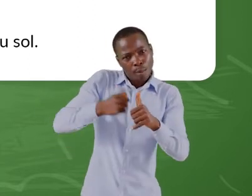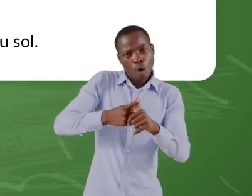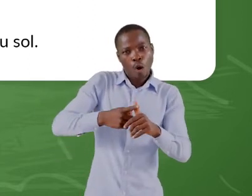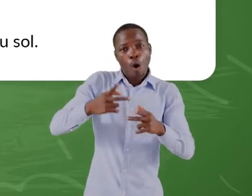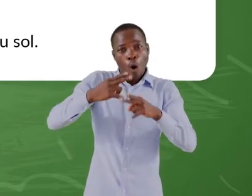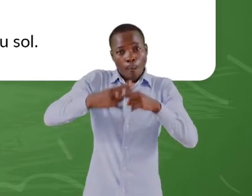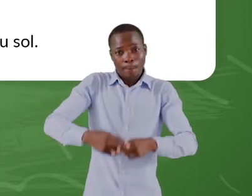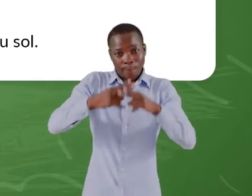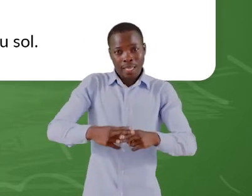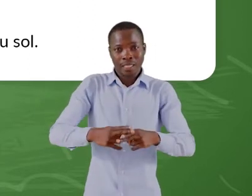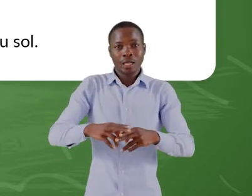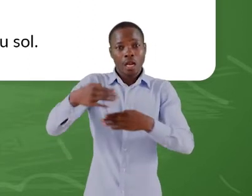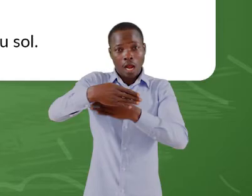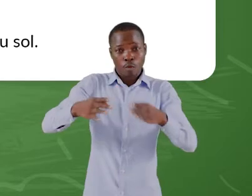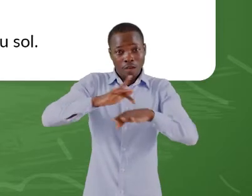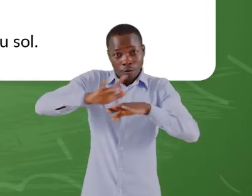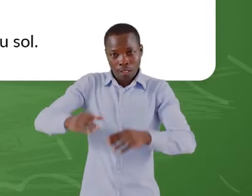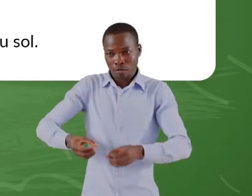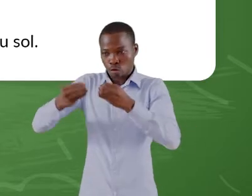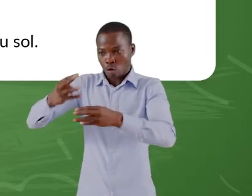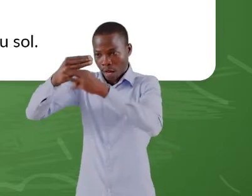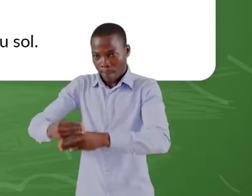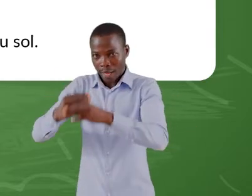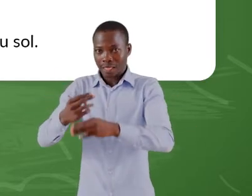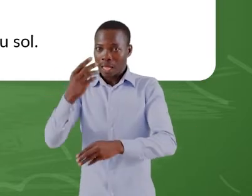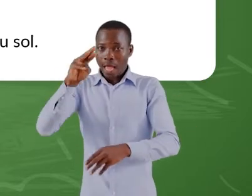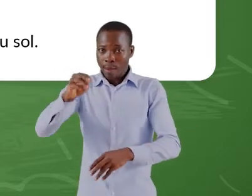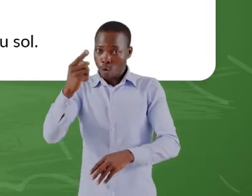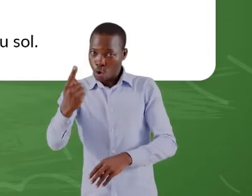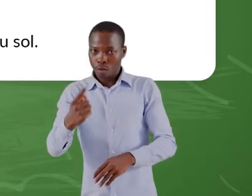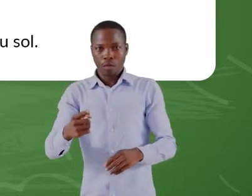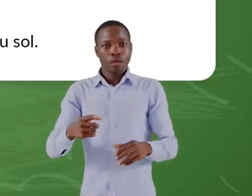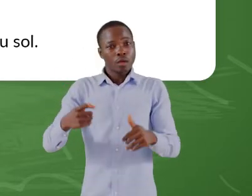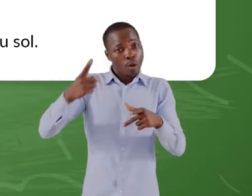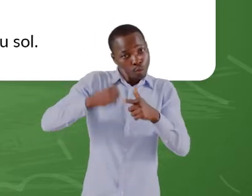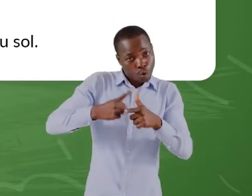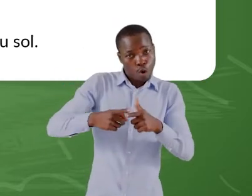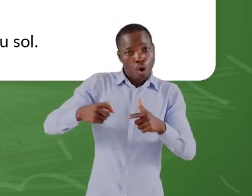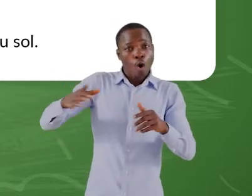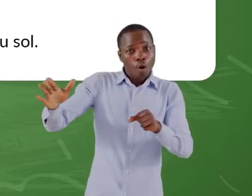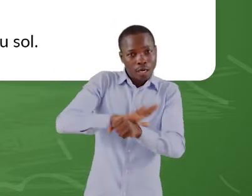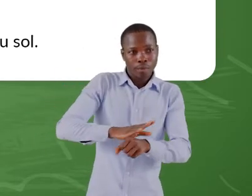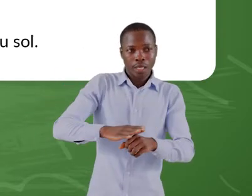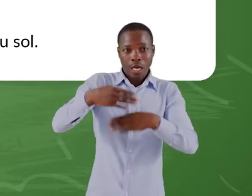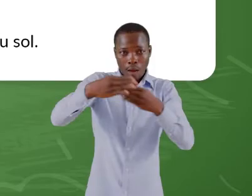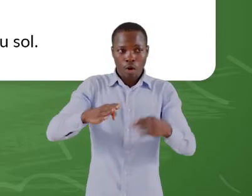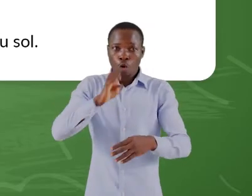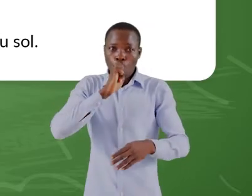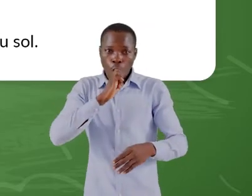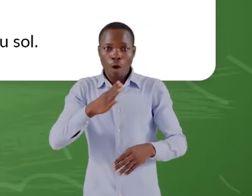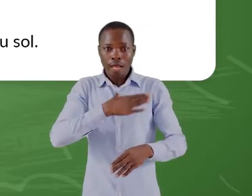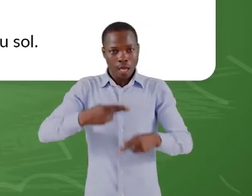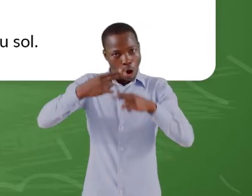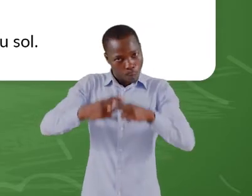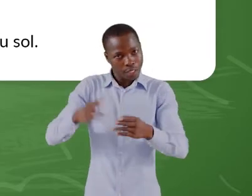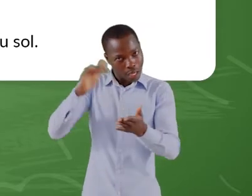boîte vide, ce qui donne la masse M1. On remplit la boîte d'eau et on la